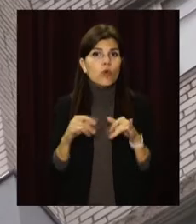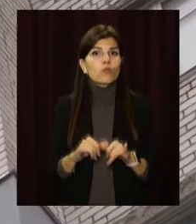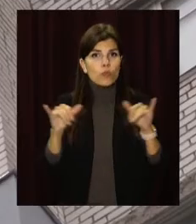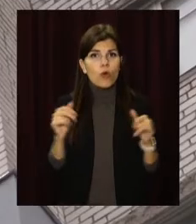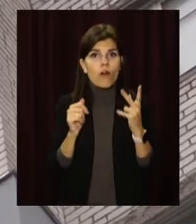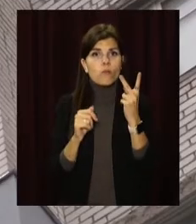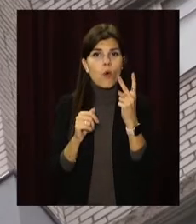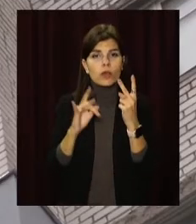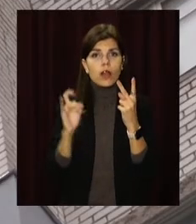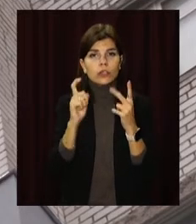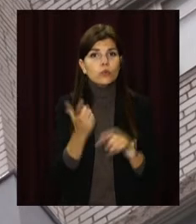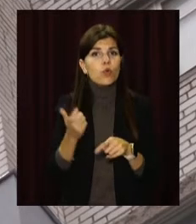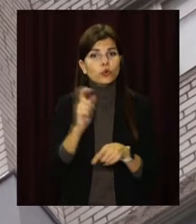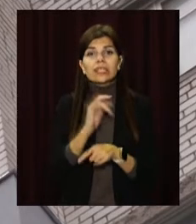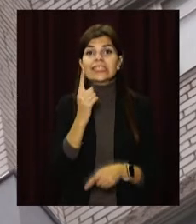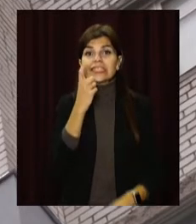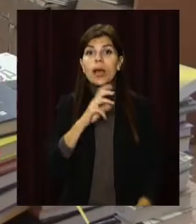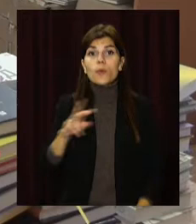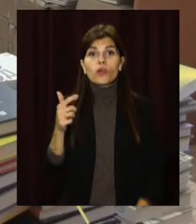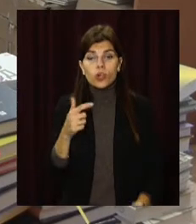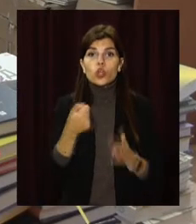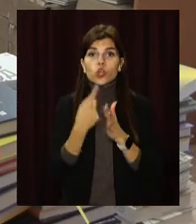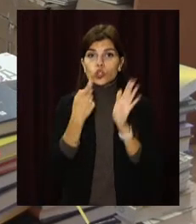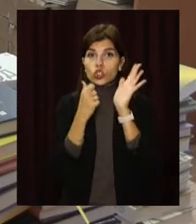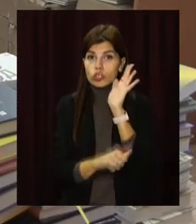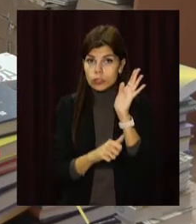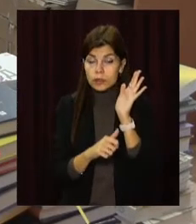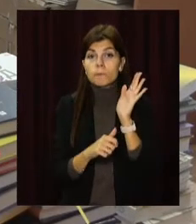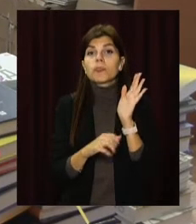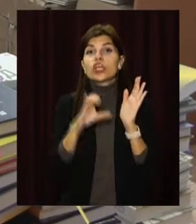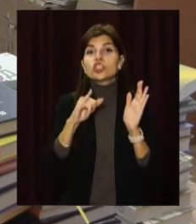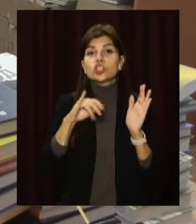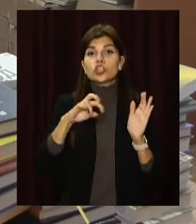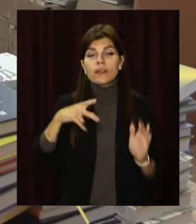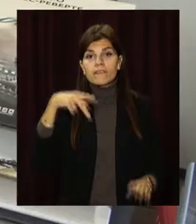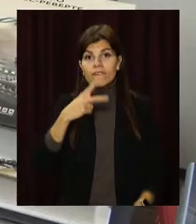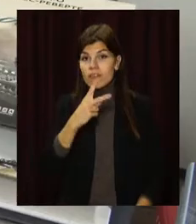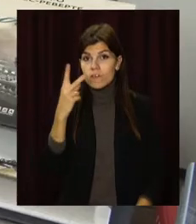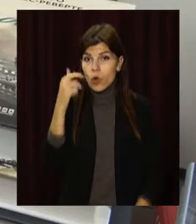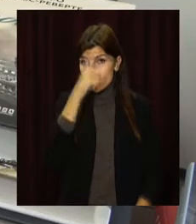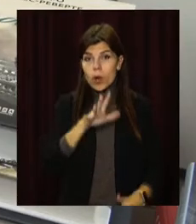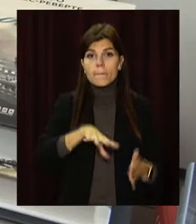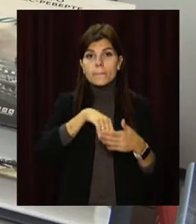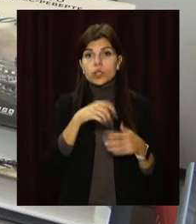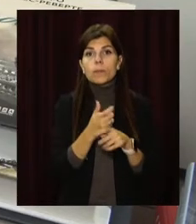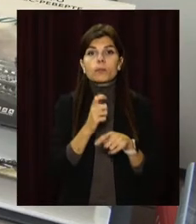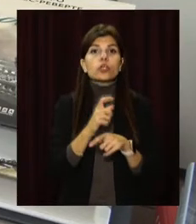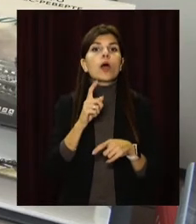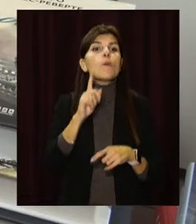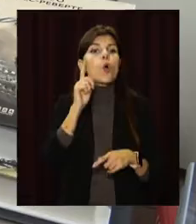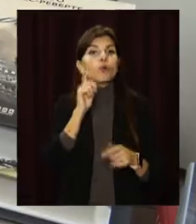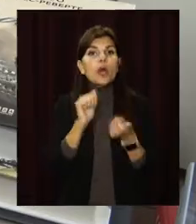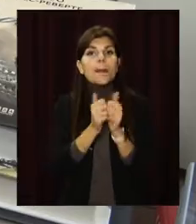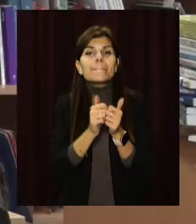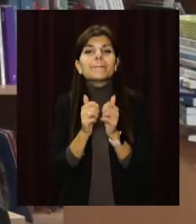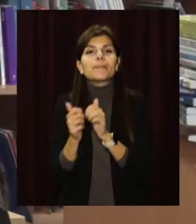збільшити фінансування програми в 1,5 рази – зі 100 мільйонів гривень до 160. Із січня 2022 року